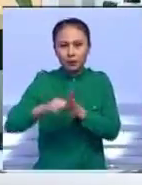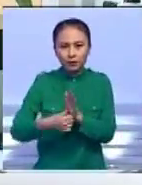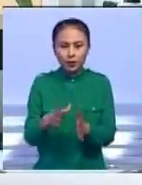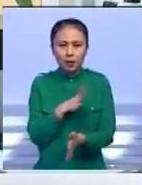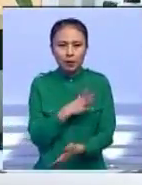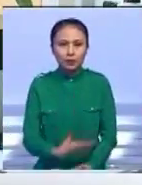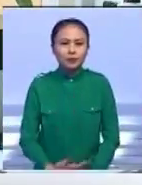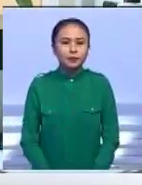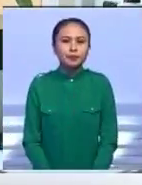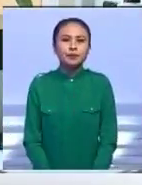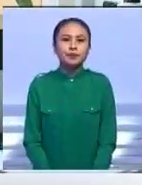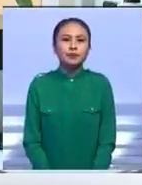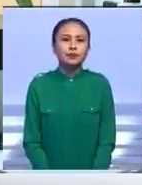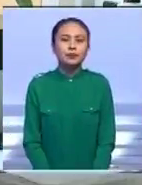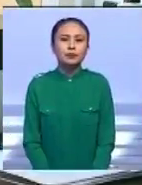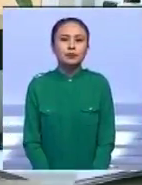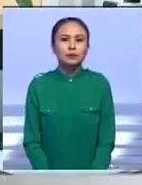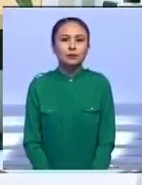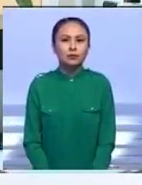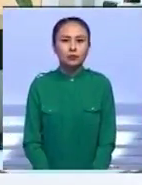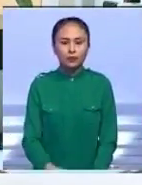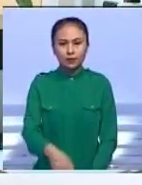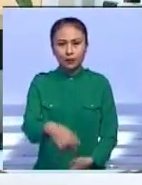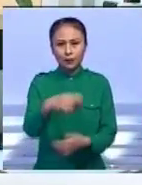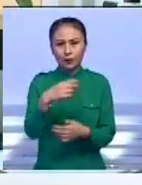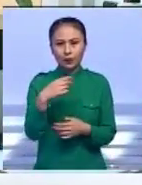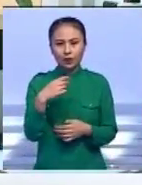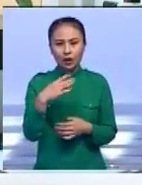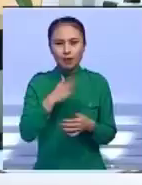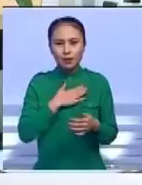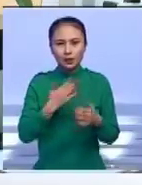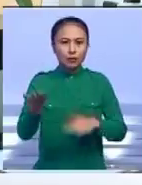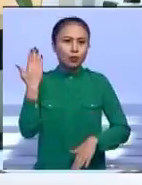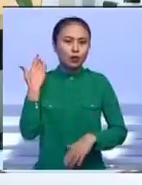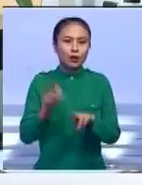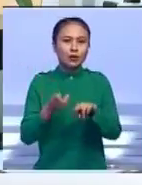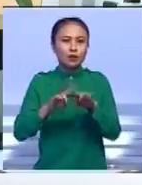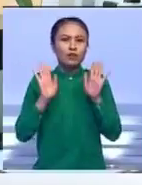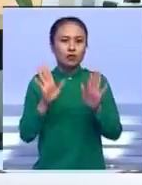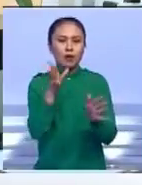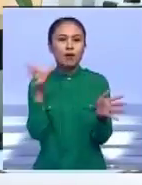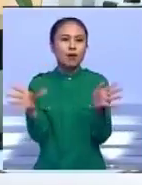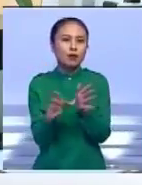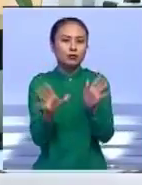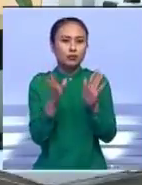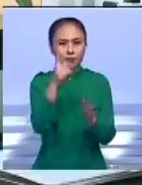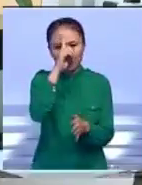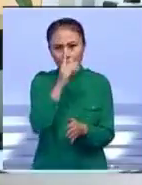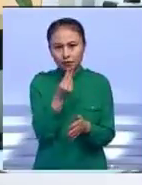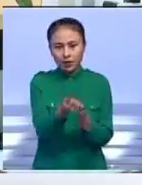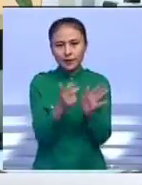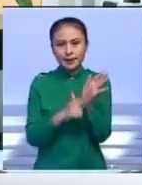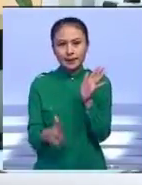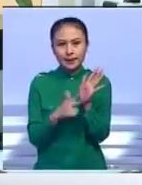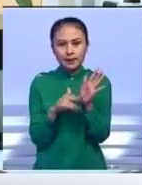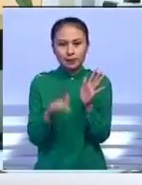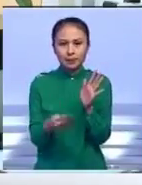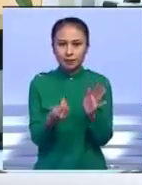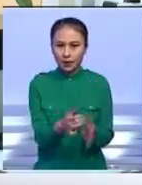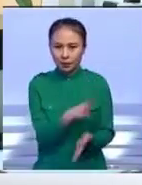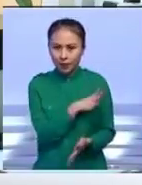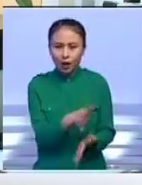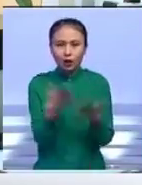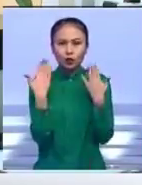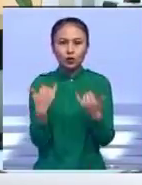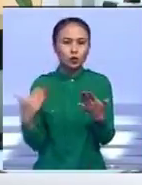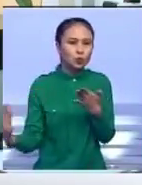от 25 до 30% энергосбережения есть. Біз бұрын тек электр энергиясының өзіне айына 88 мың теңге